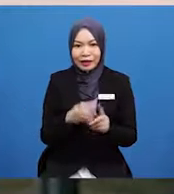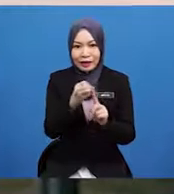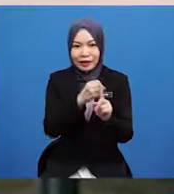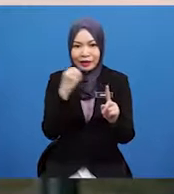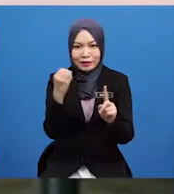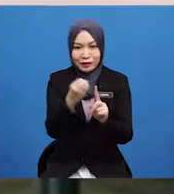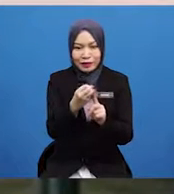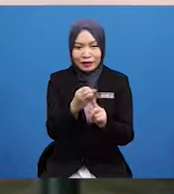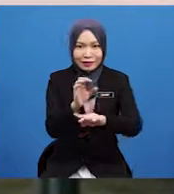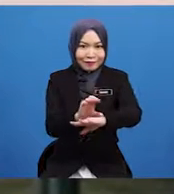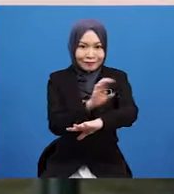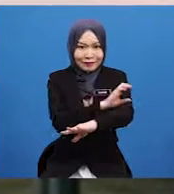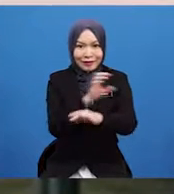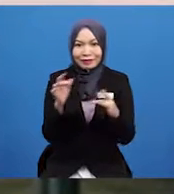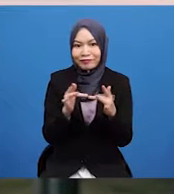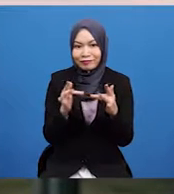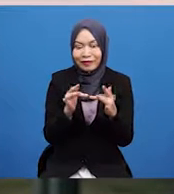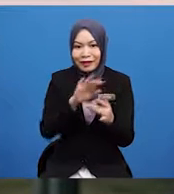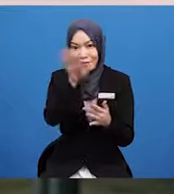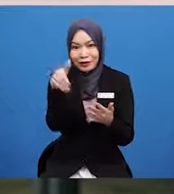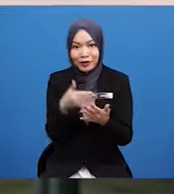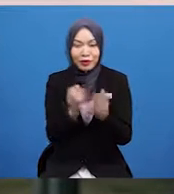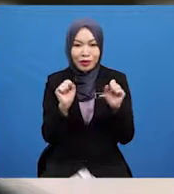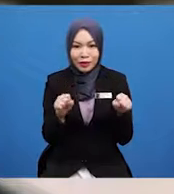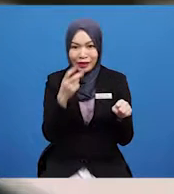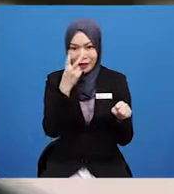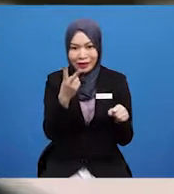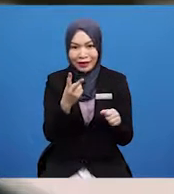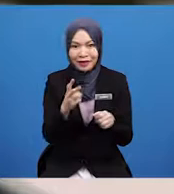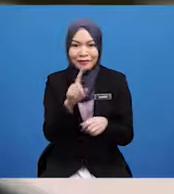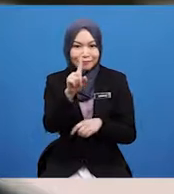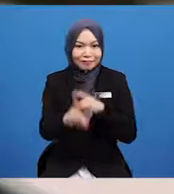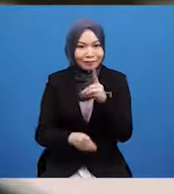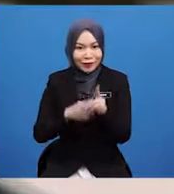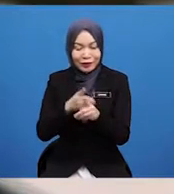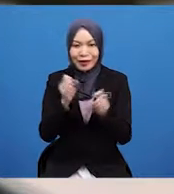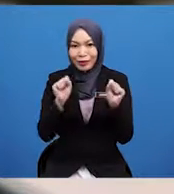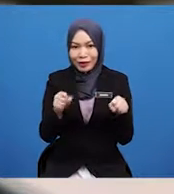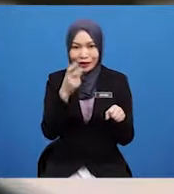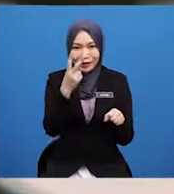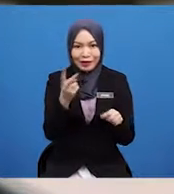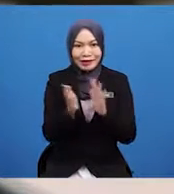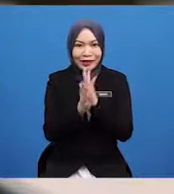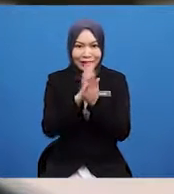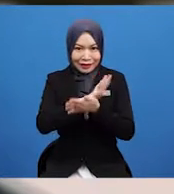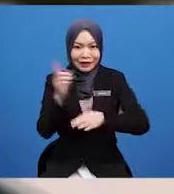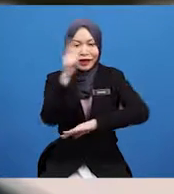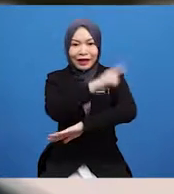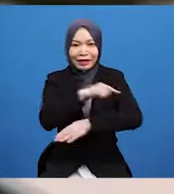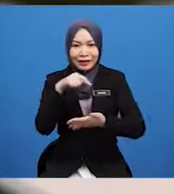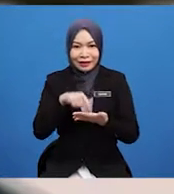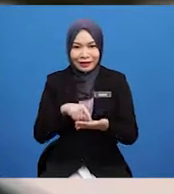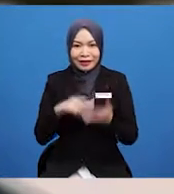Bahkan boleh dibaca dari seluruh pelosok dunia Hai hari ini cewek gua kan bahwa murid-murid